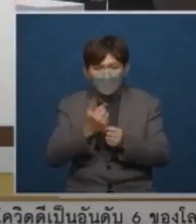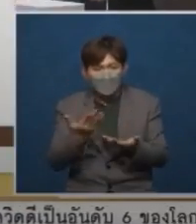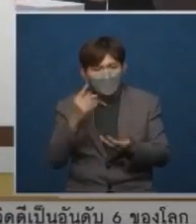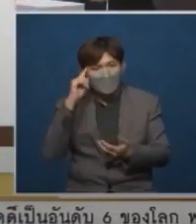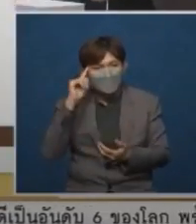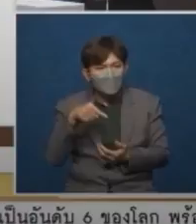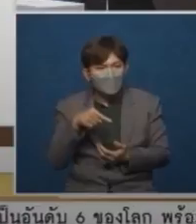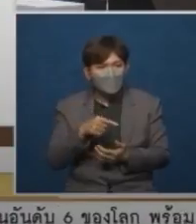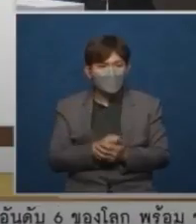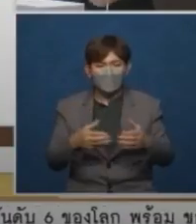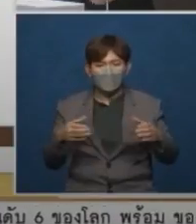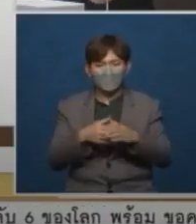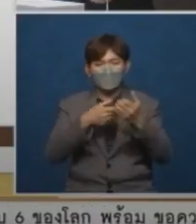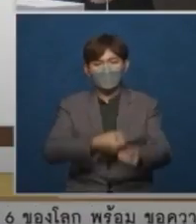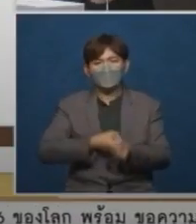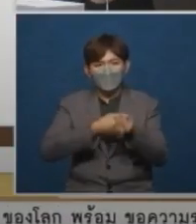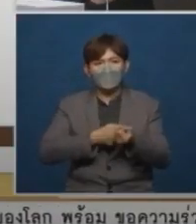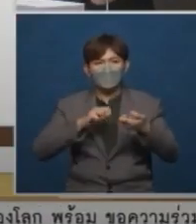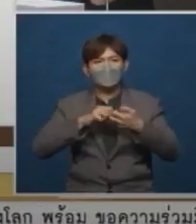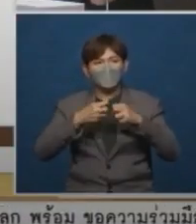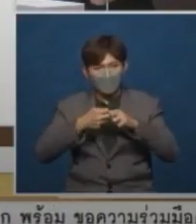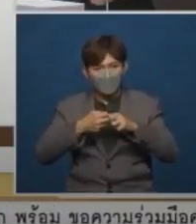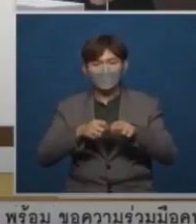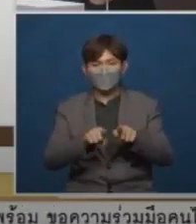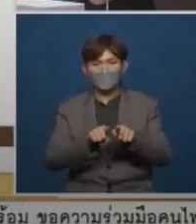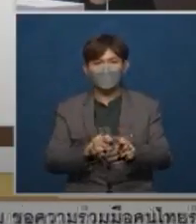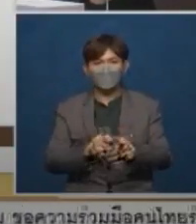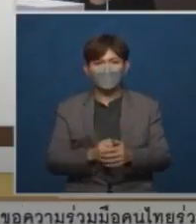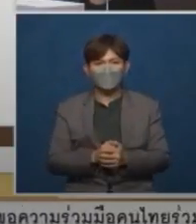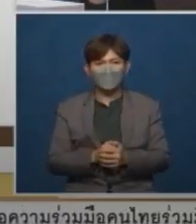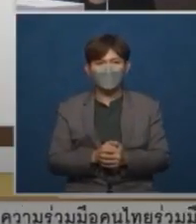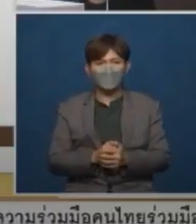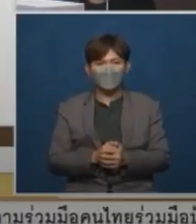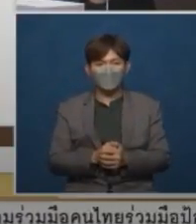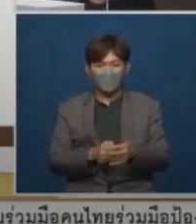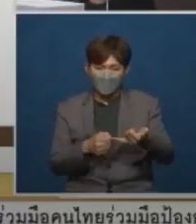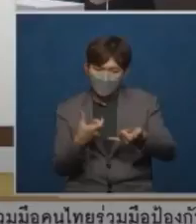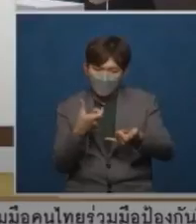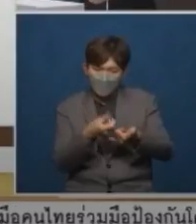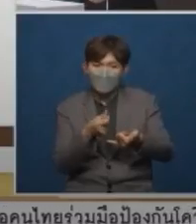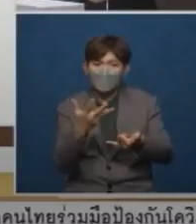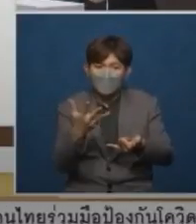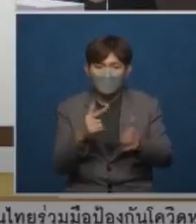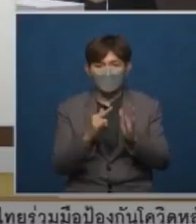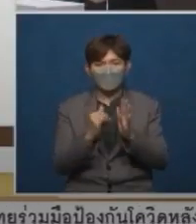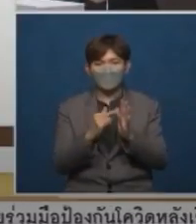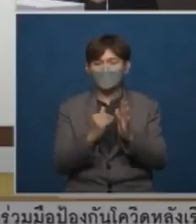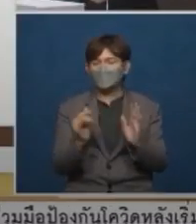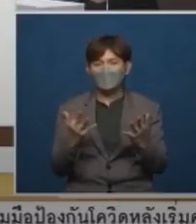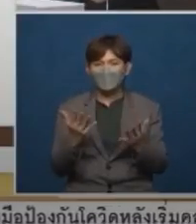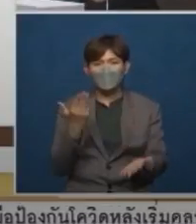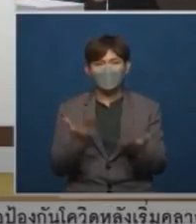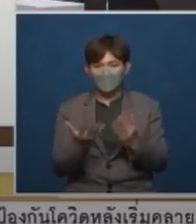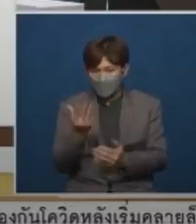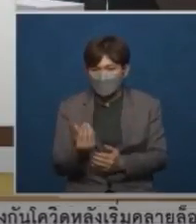กรต้องเผชิญปัญหาไปตามยถากรรมวัคซีนไม่มียาขาดตลาดหรือที่มีอยู่บ้าง